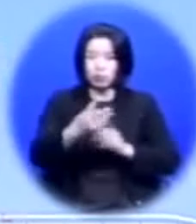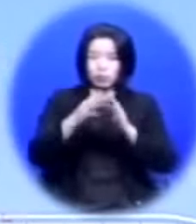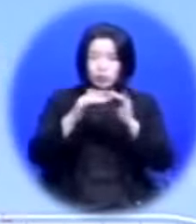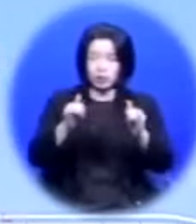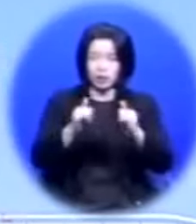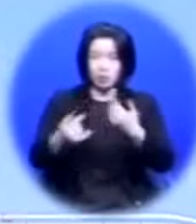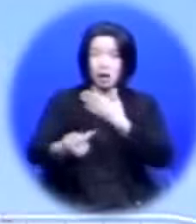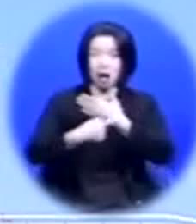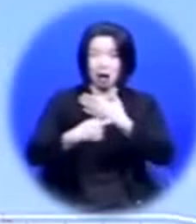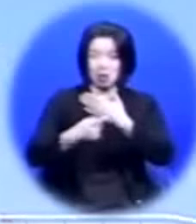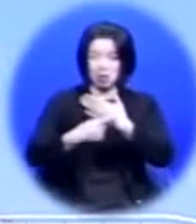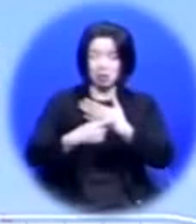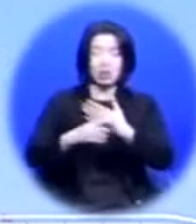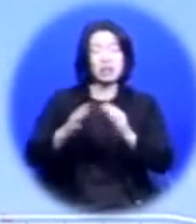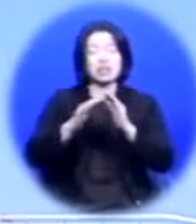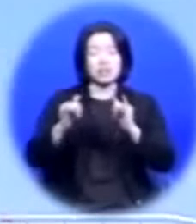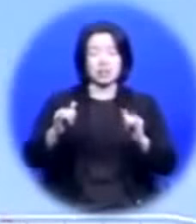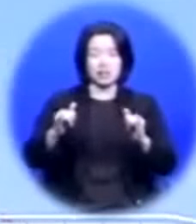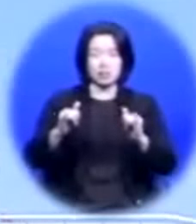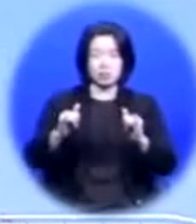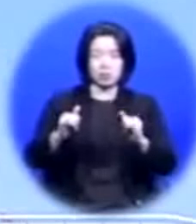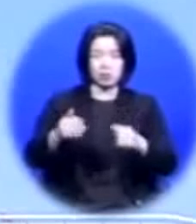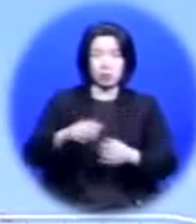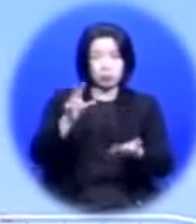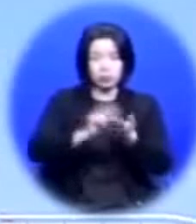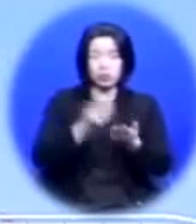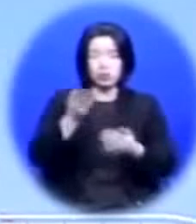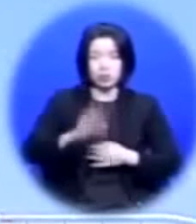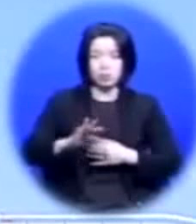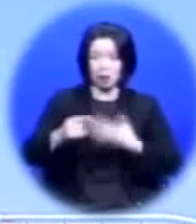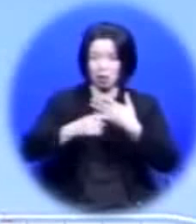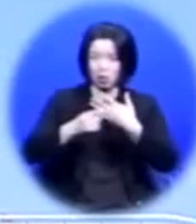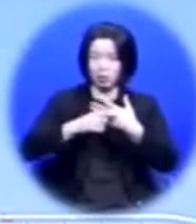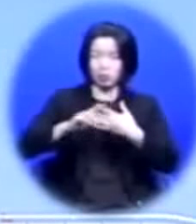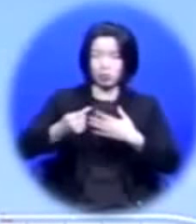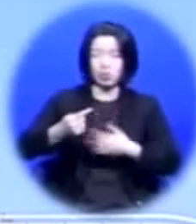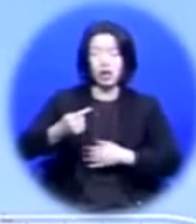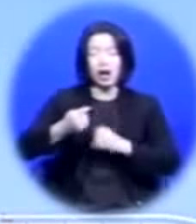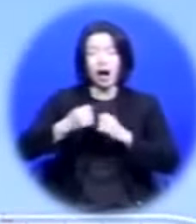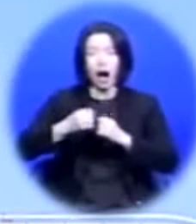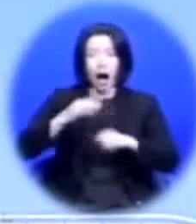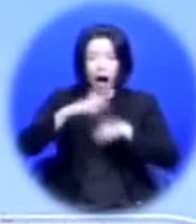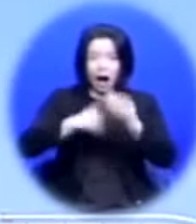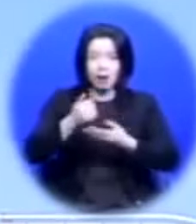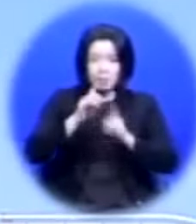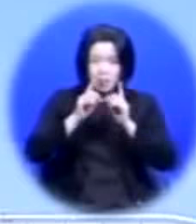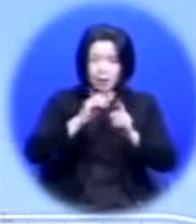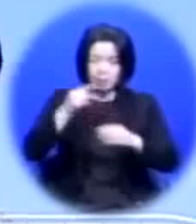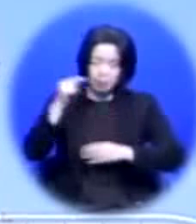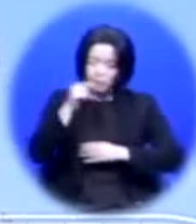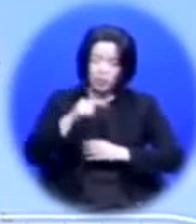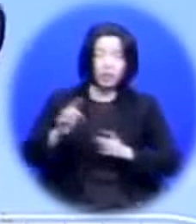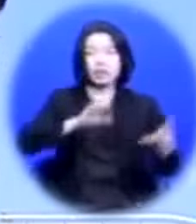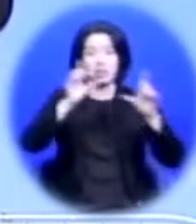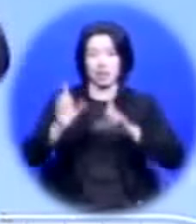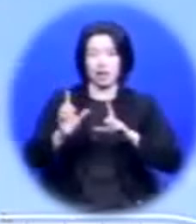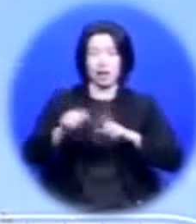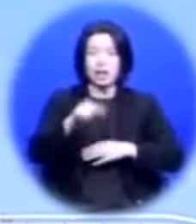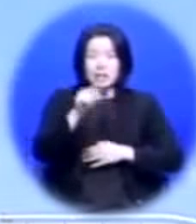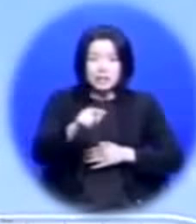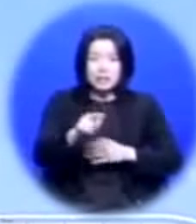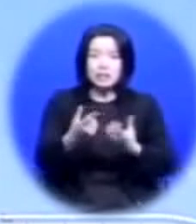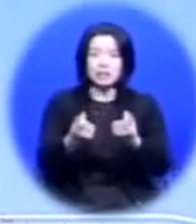문제지만 하여튼 겉으로는 철저하게 하나님 말씀대로 살려고 했던 사람들 그 사람들보다 더 의로워